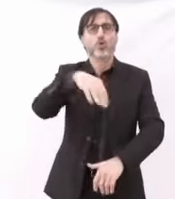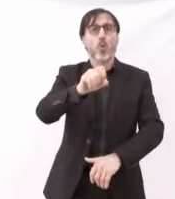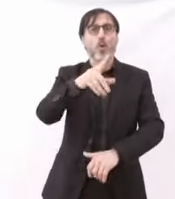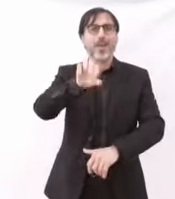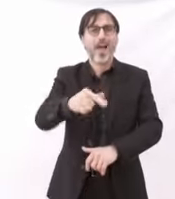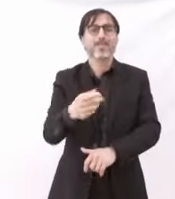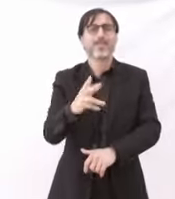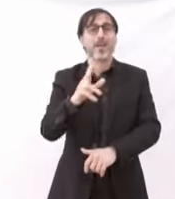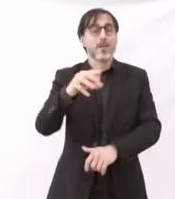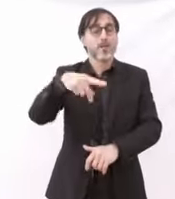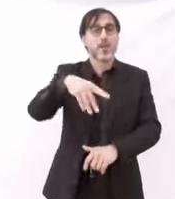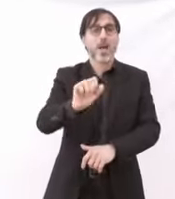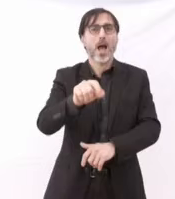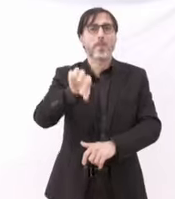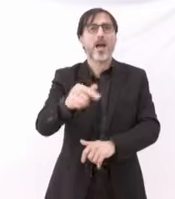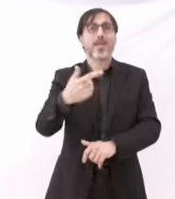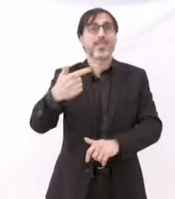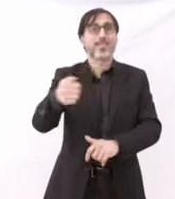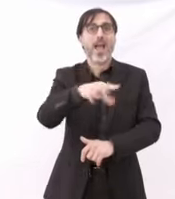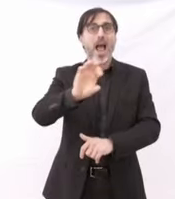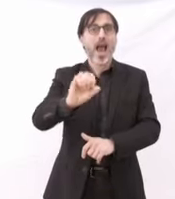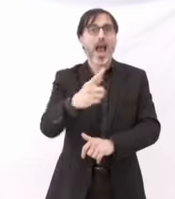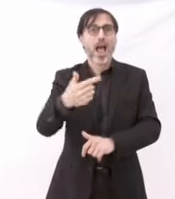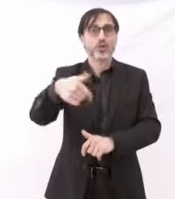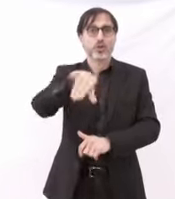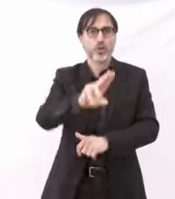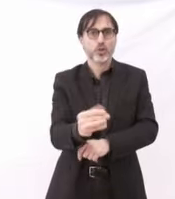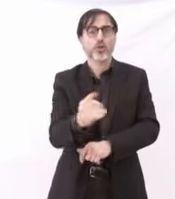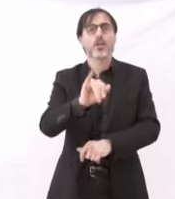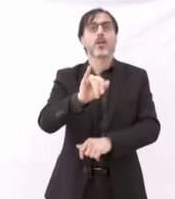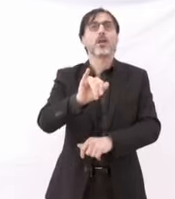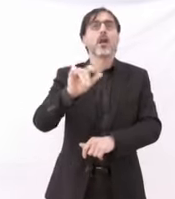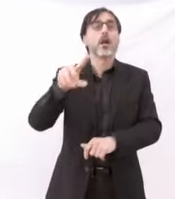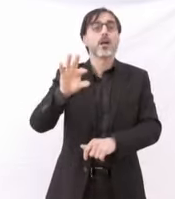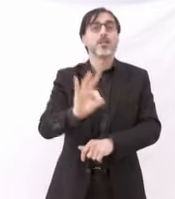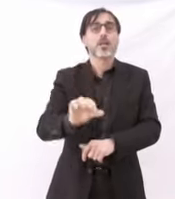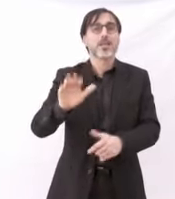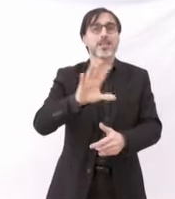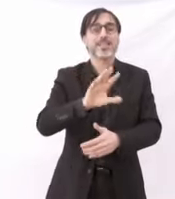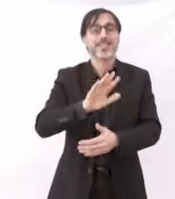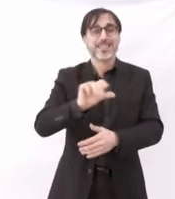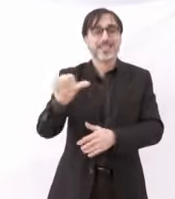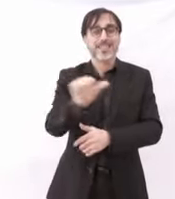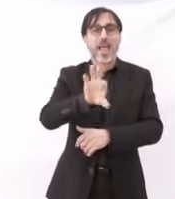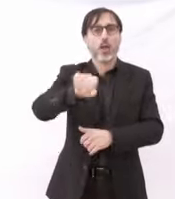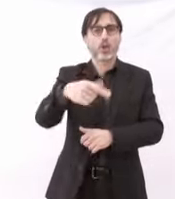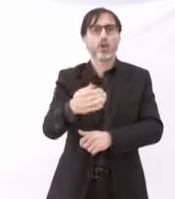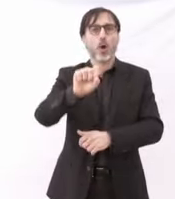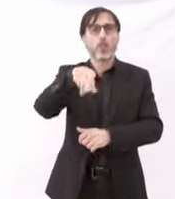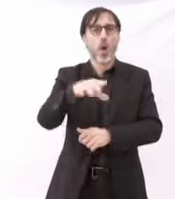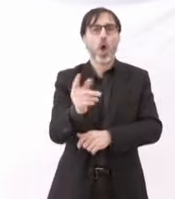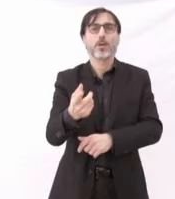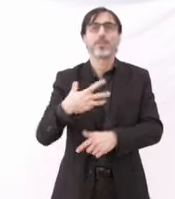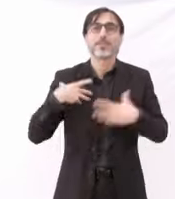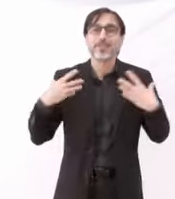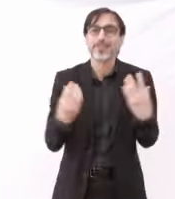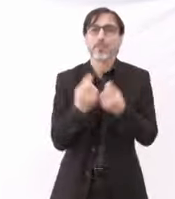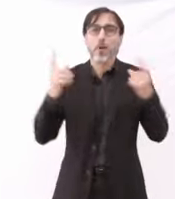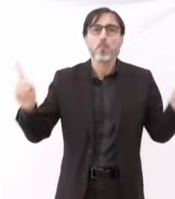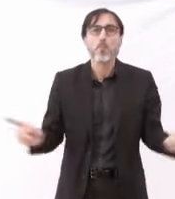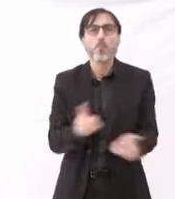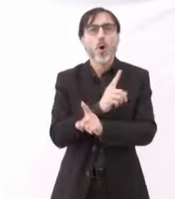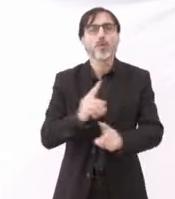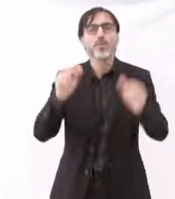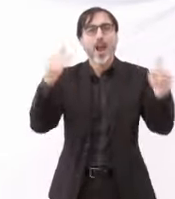Francesco Papa, Toki Takashi e Fiorenzo Santoboni per averci accompagnato con questa musica che ci ha aiutato ancora di